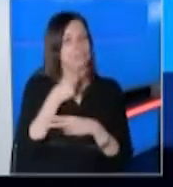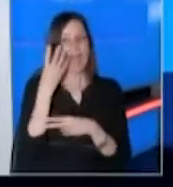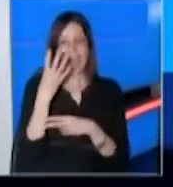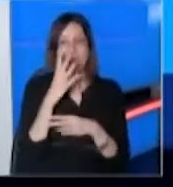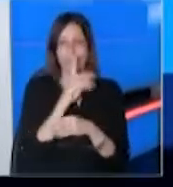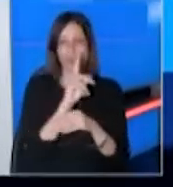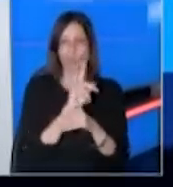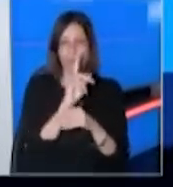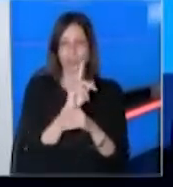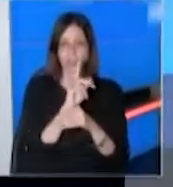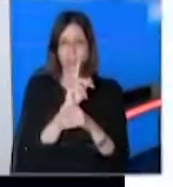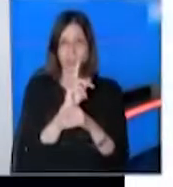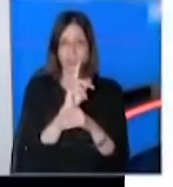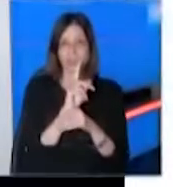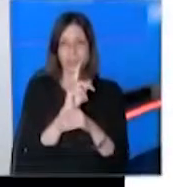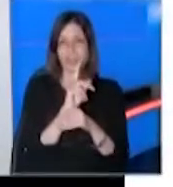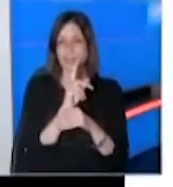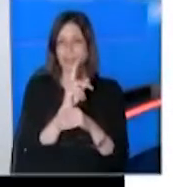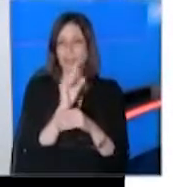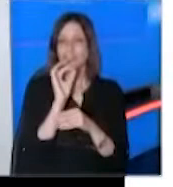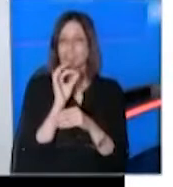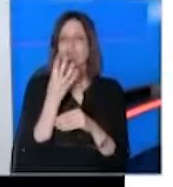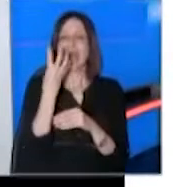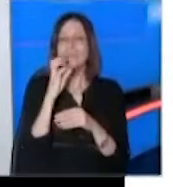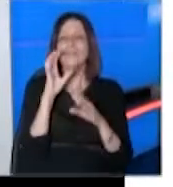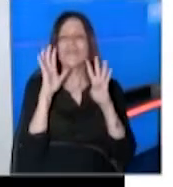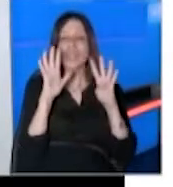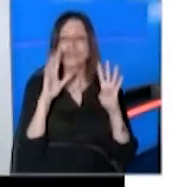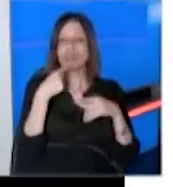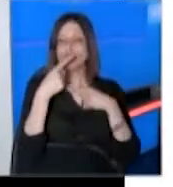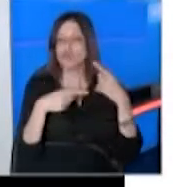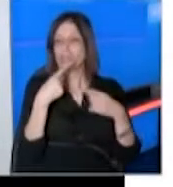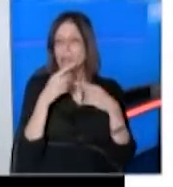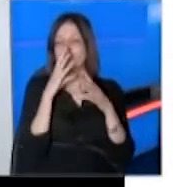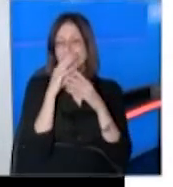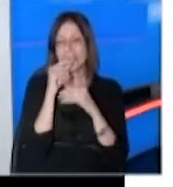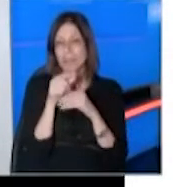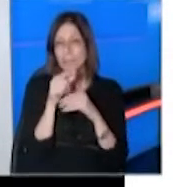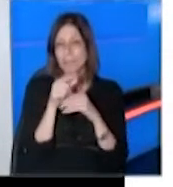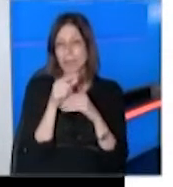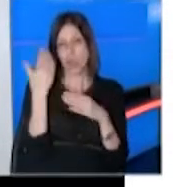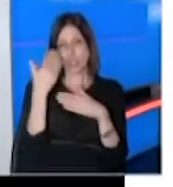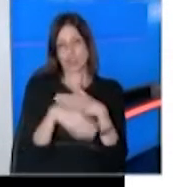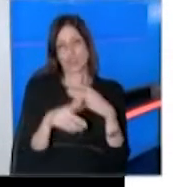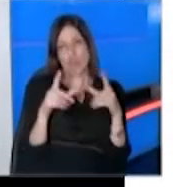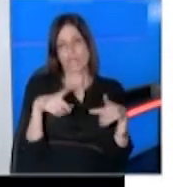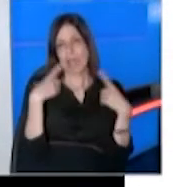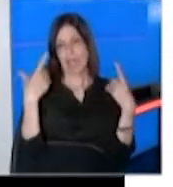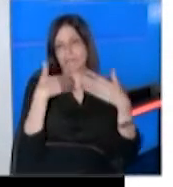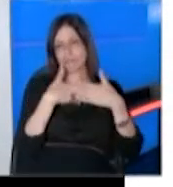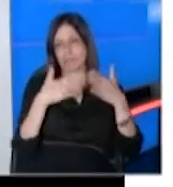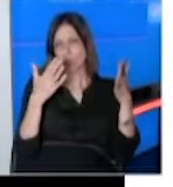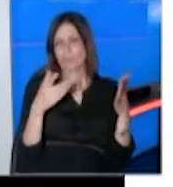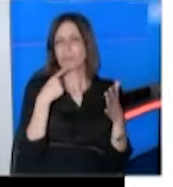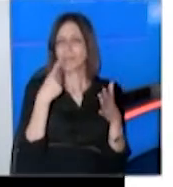אחד, ארבע תקופות חכירה של 49 שנה. אנחנו כבר מדברים פה על סוף החיים, גודל נחלה ממוצע. רגע,